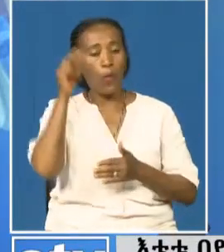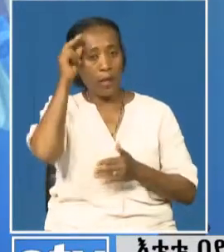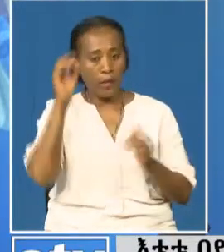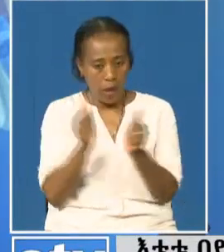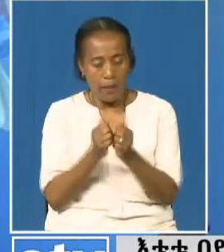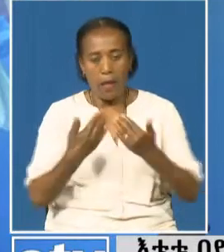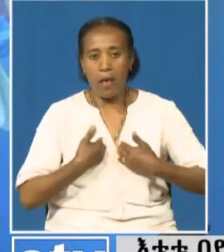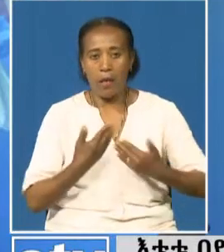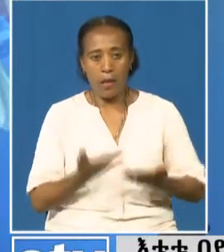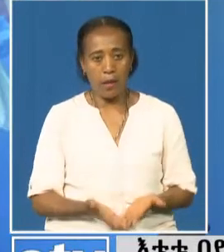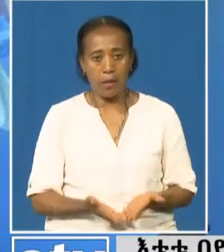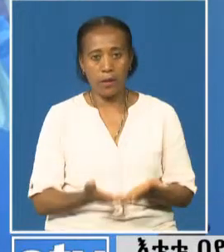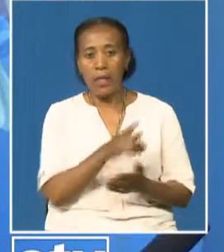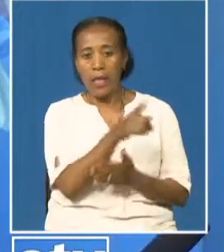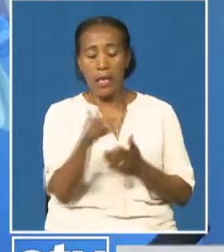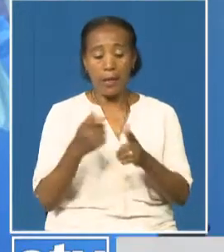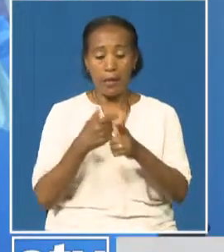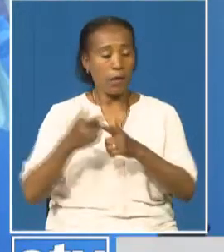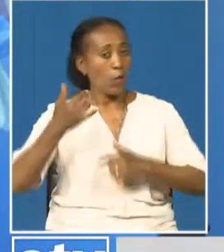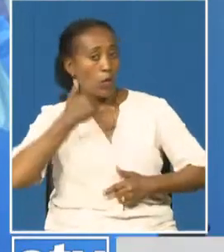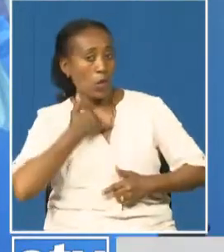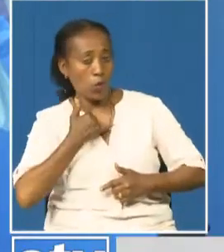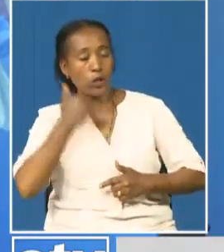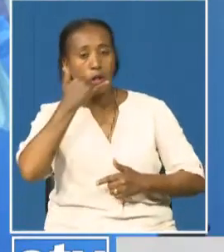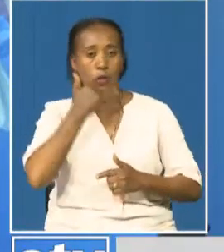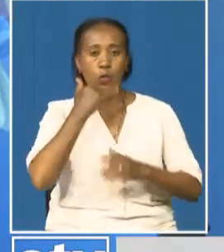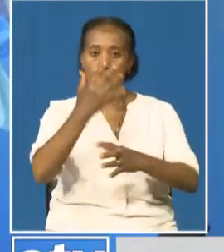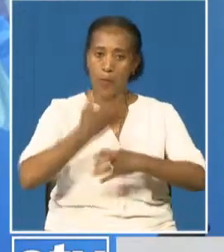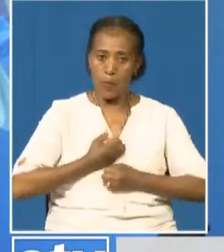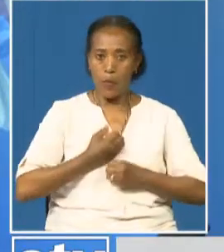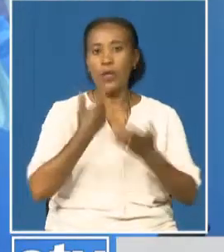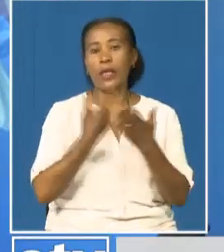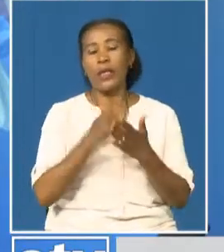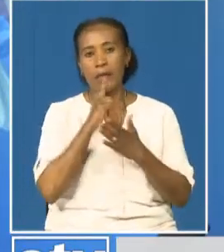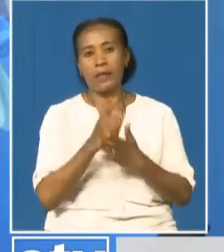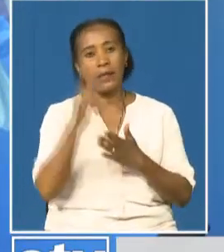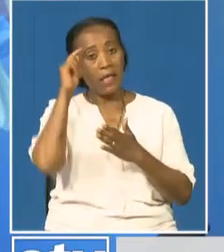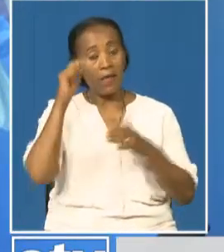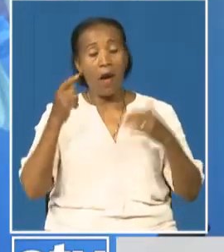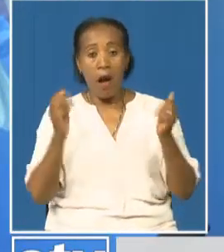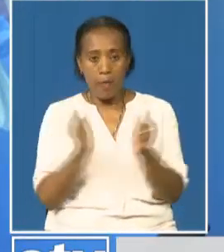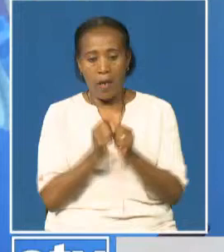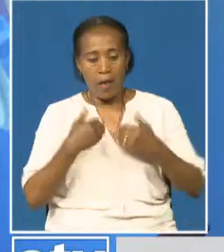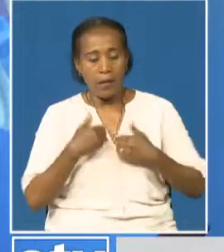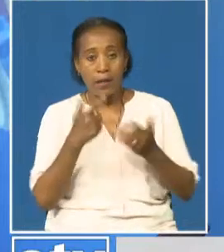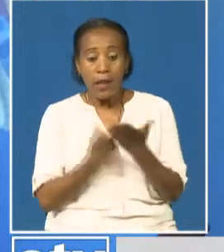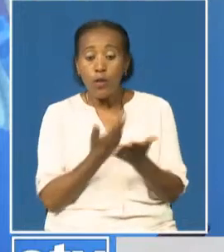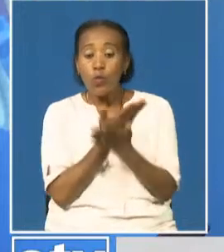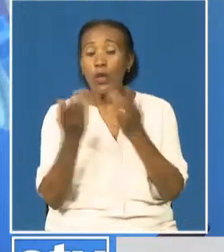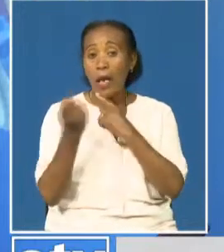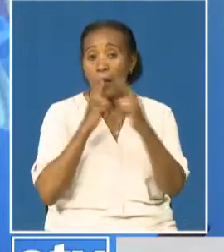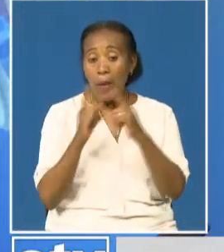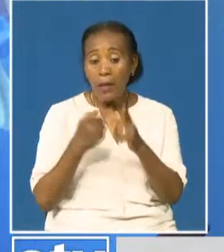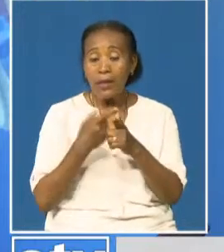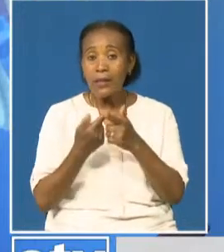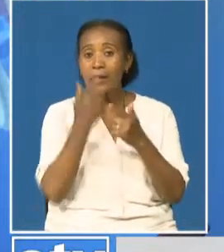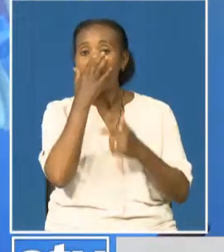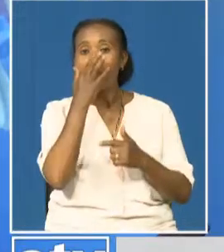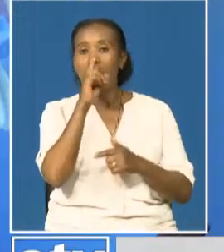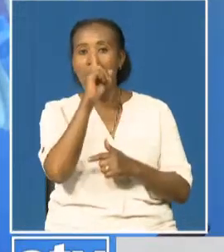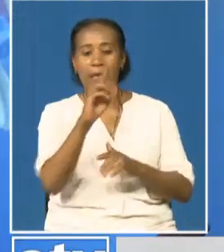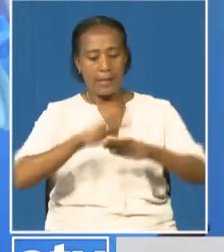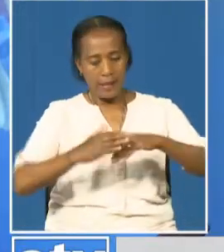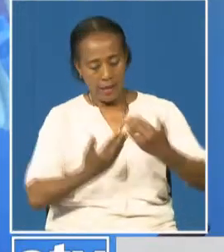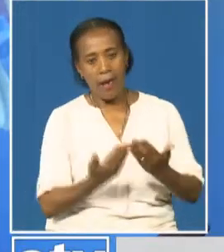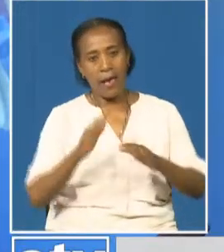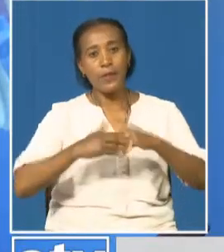ባየልኝ አብራናለች። እናንተ ደግሞ የምትደውሉትን ስልኮች በመቀበል የደስደስ ተስፋ አብራን ትቆያለች። ይህን ጉዳይ ለመነጋገር እንግዲህ እንደተለመደው አንድ